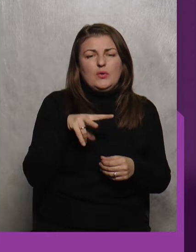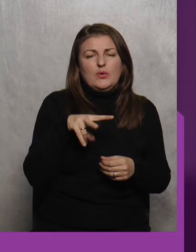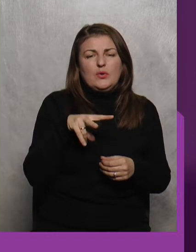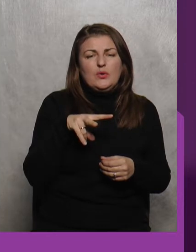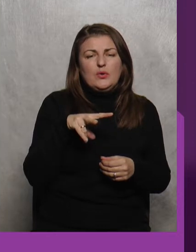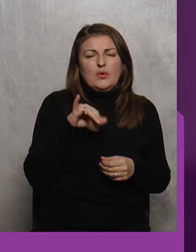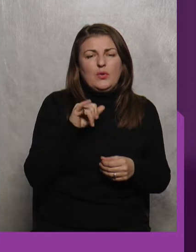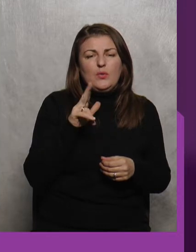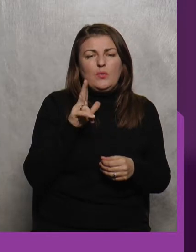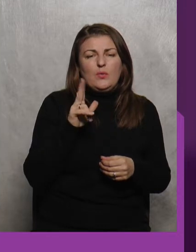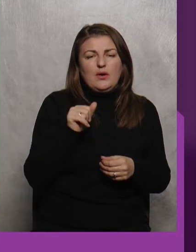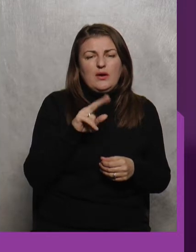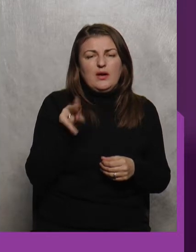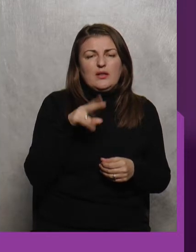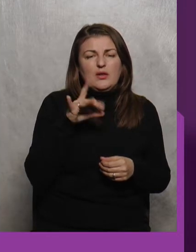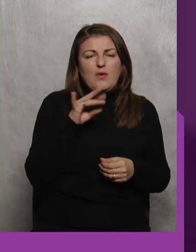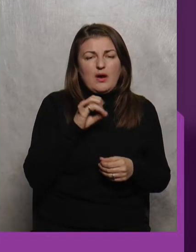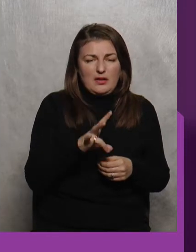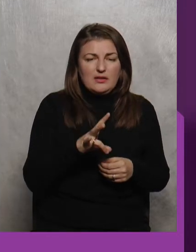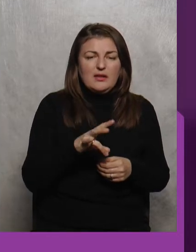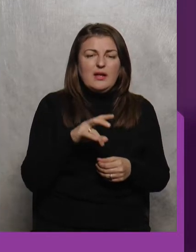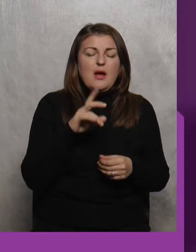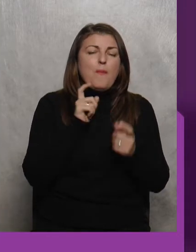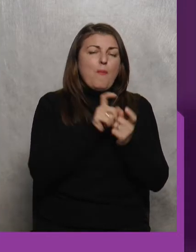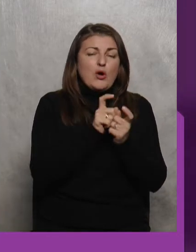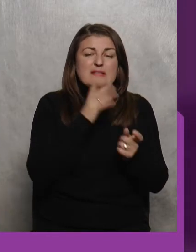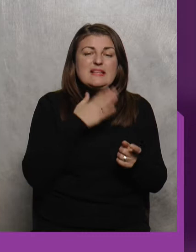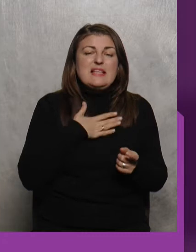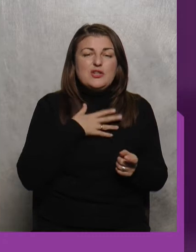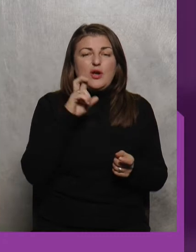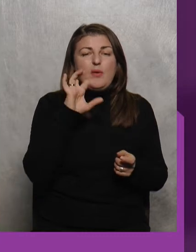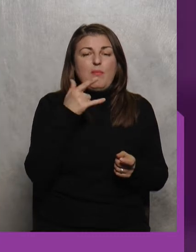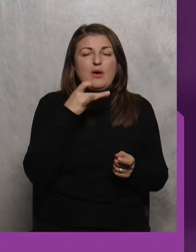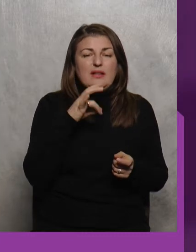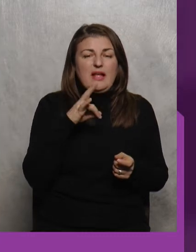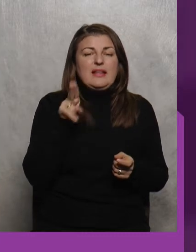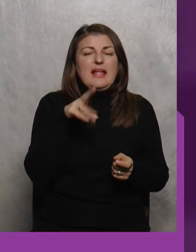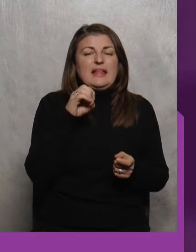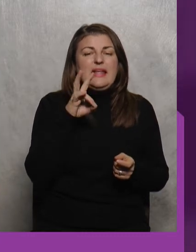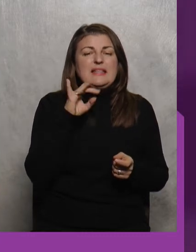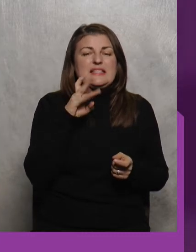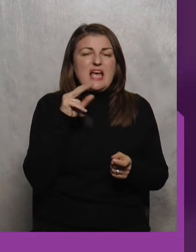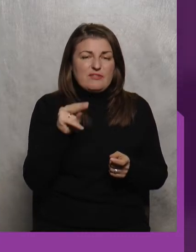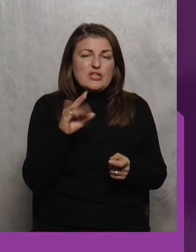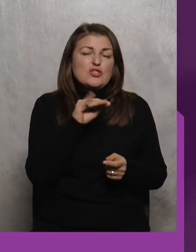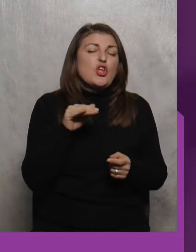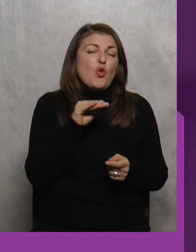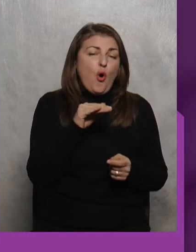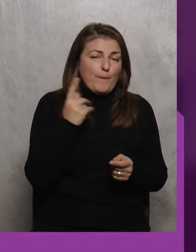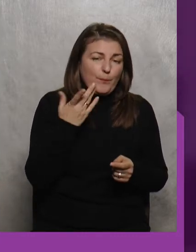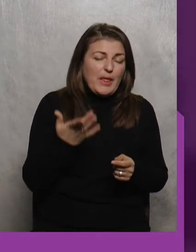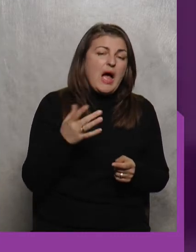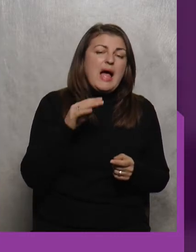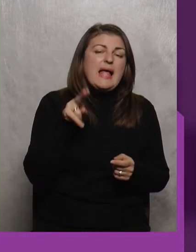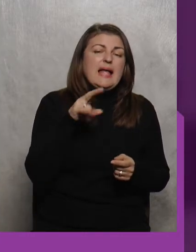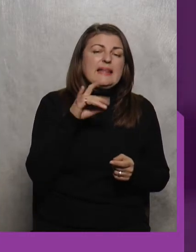Лука Дрокан з Хорватії бореться з нашим Богданом Денисевичем з Житомирщини. От, Денисевич